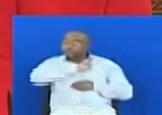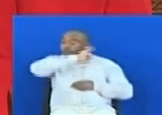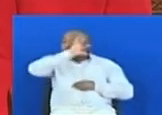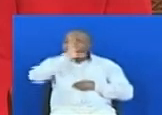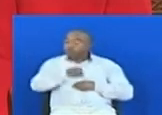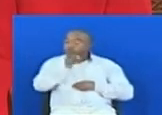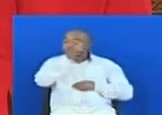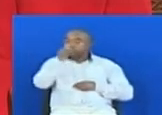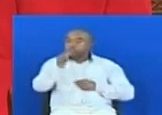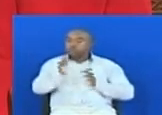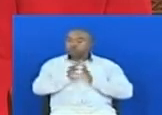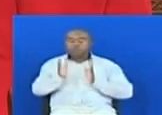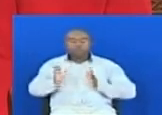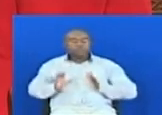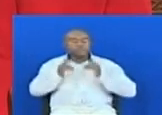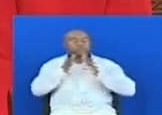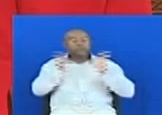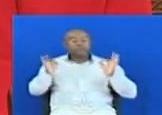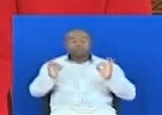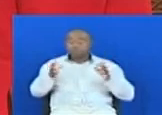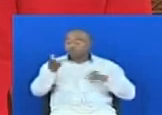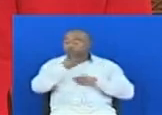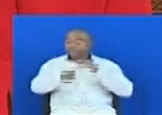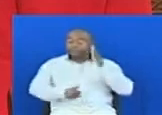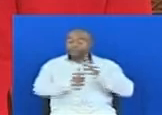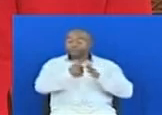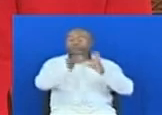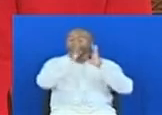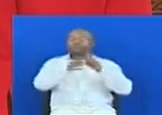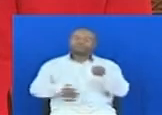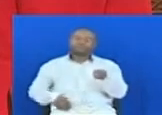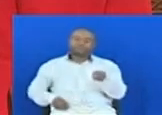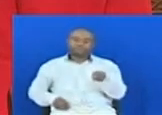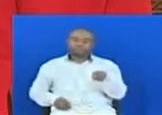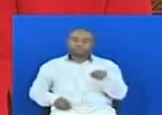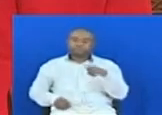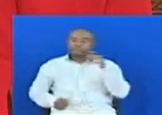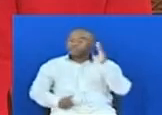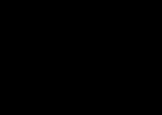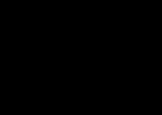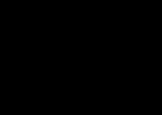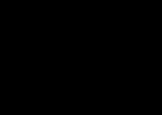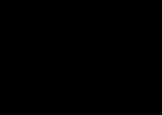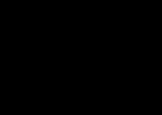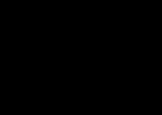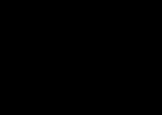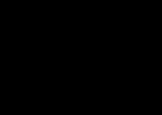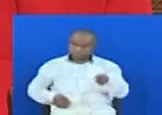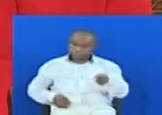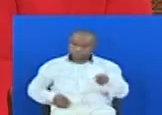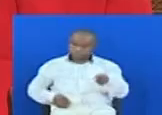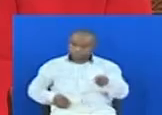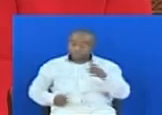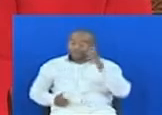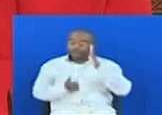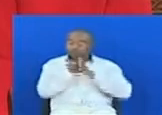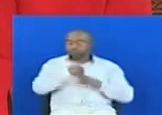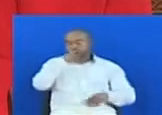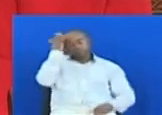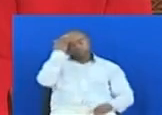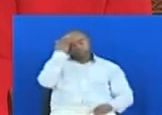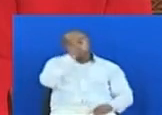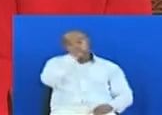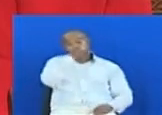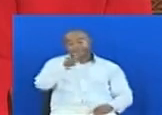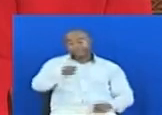tunaombea maisha marefu. Tumepata kiongozi bora, kiongozi anayetoa uongozi na kiongozi anayojali